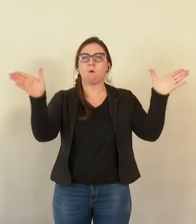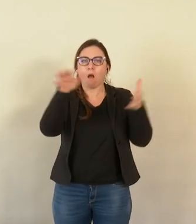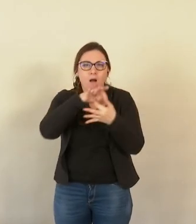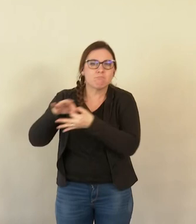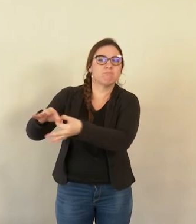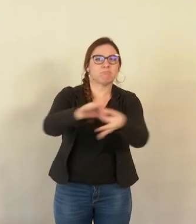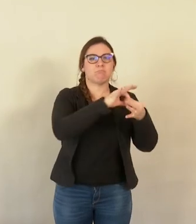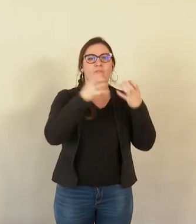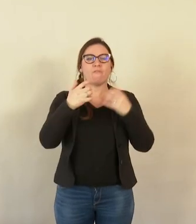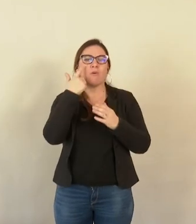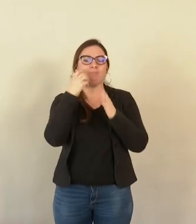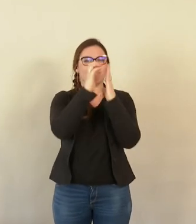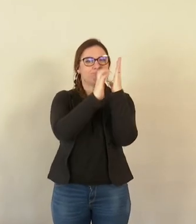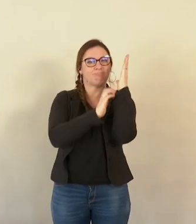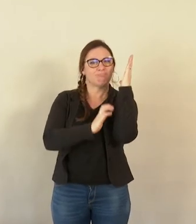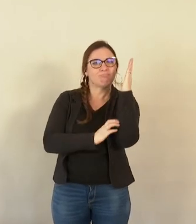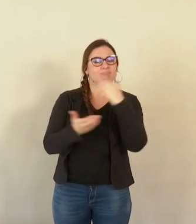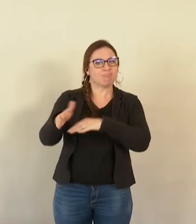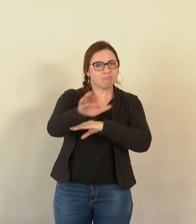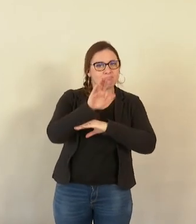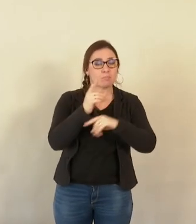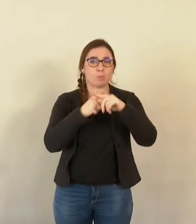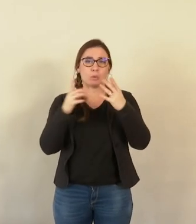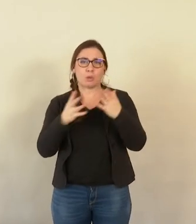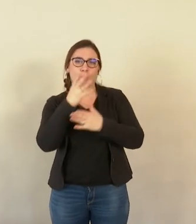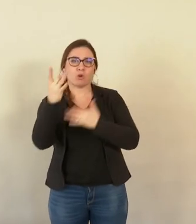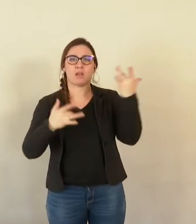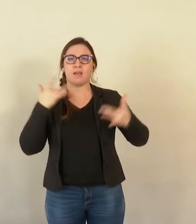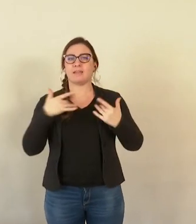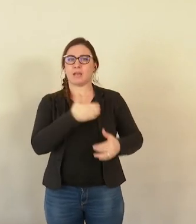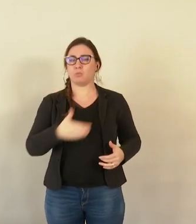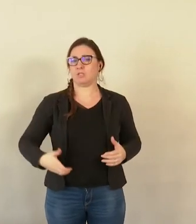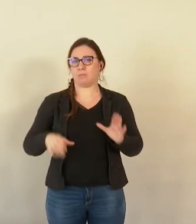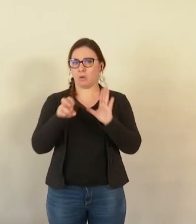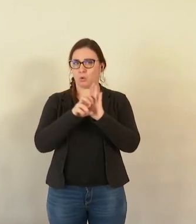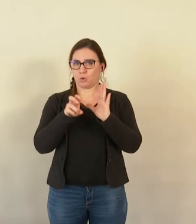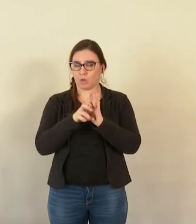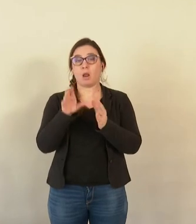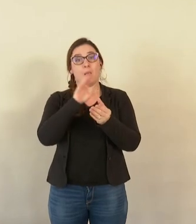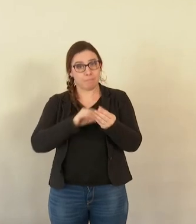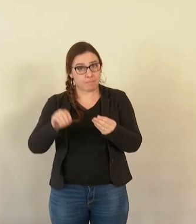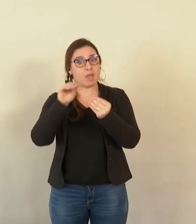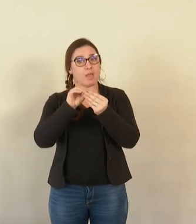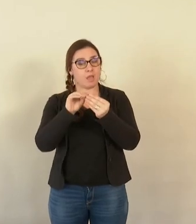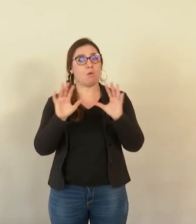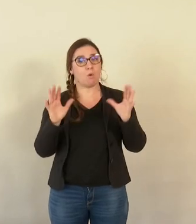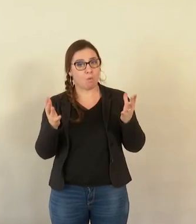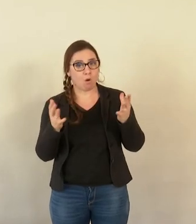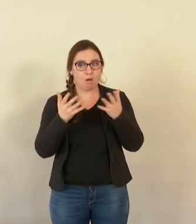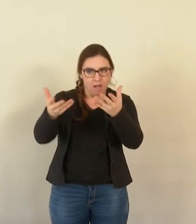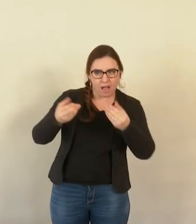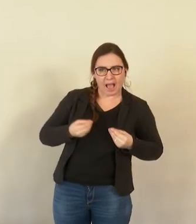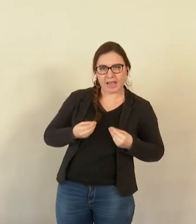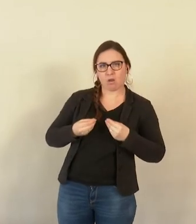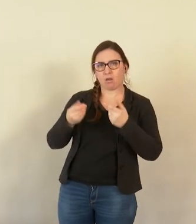délibérations y compris à travers le projet du théâtre municipal de Grenoble mais aussi à travers les démarches d'accueil de